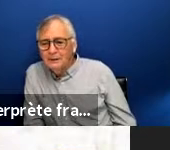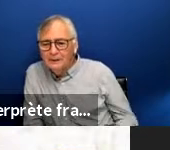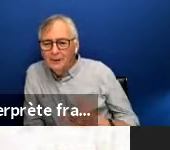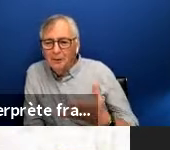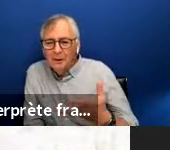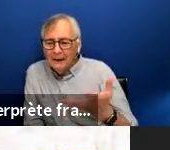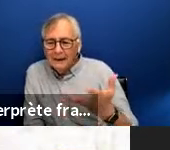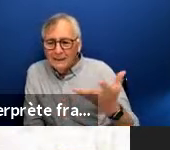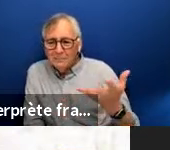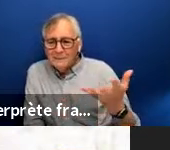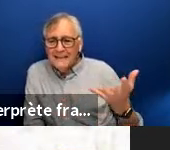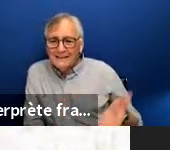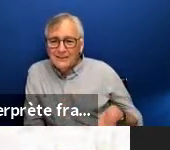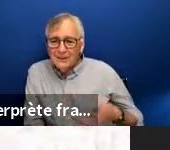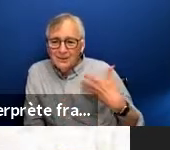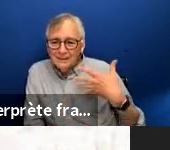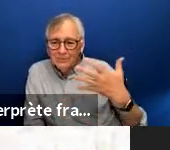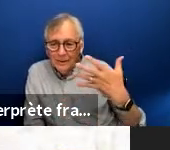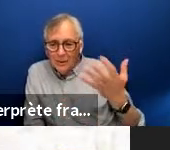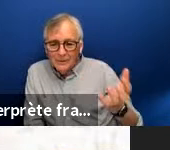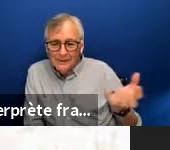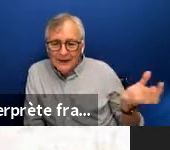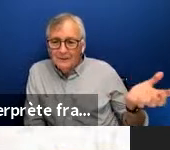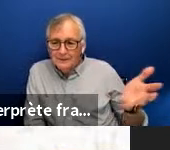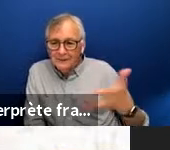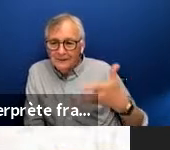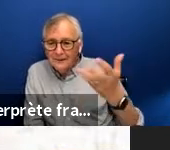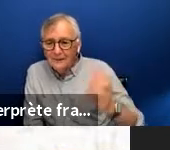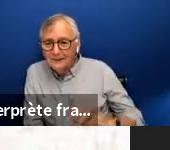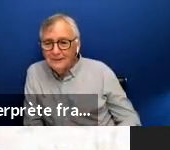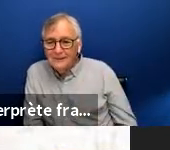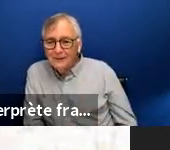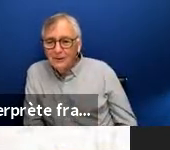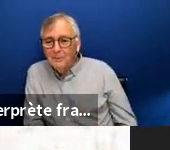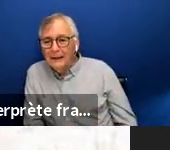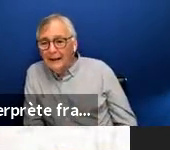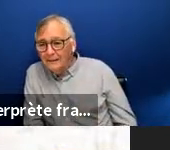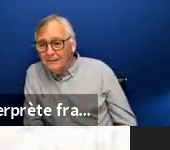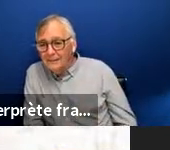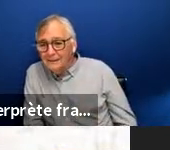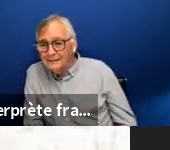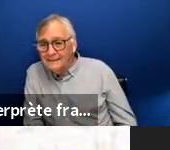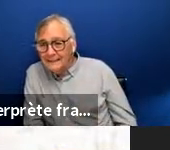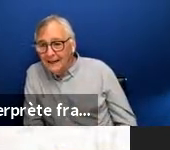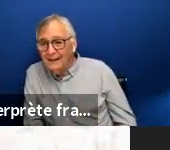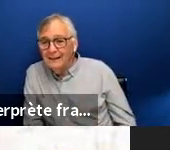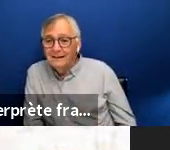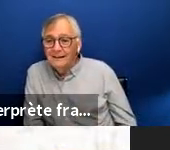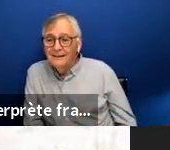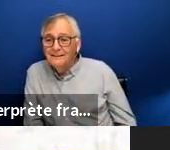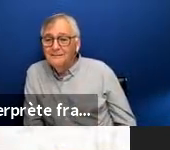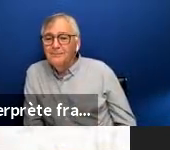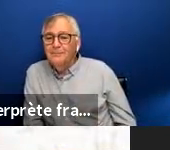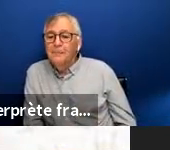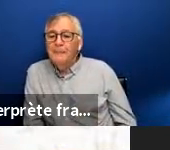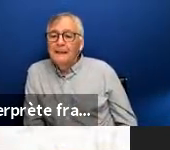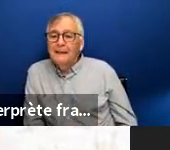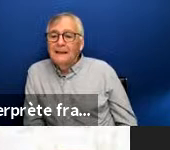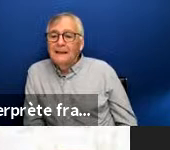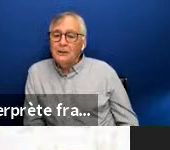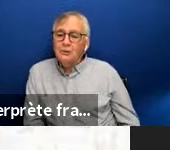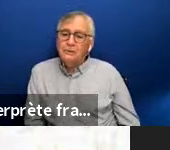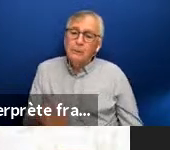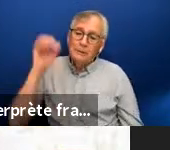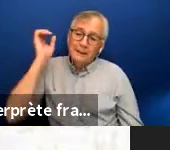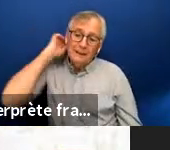Oui? Restez pas silencieux, dites-moi-le. 30, combien? 40? 100?